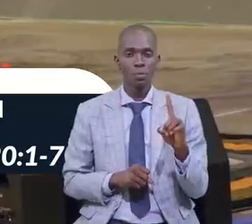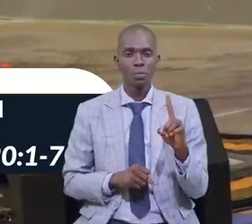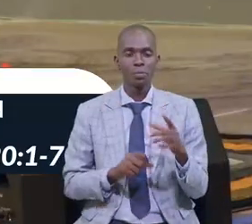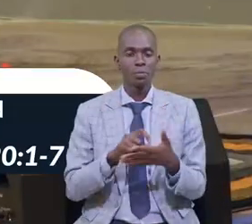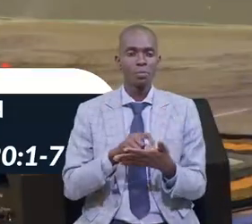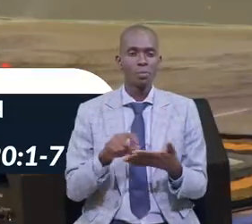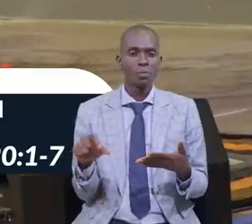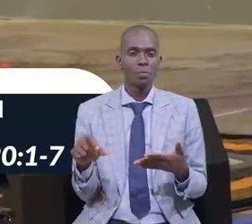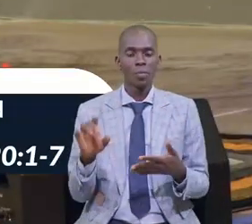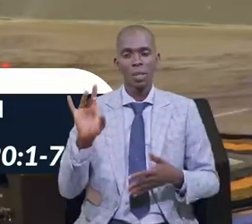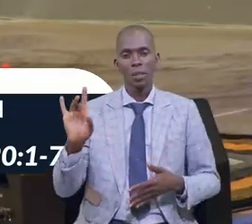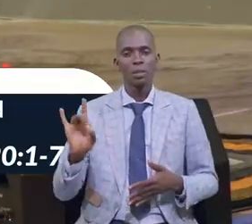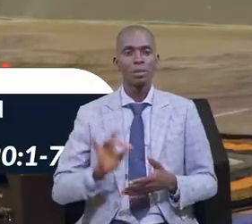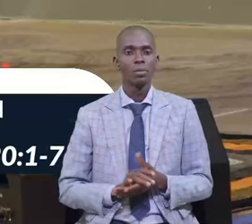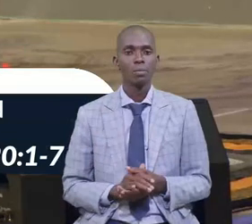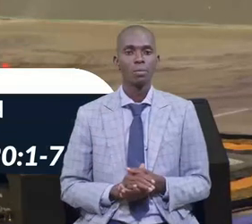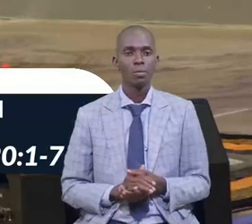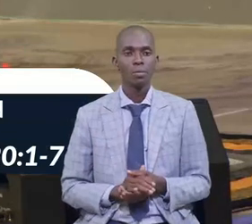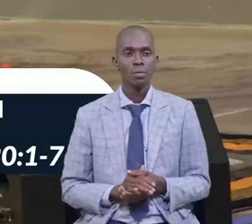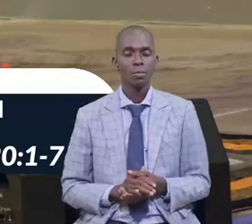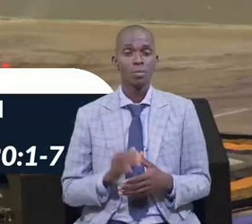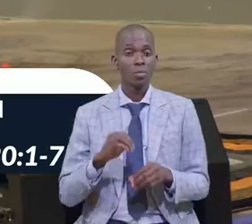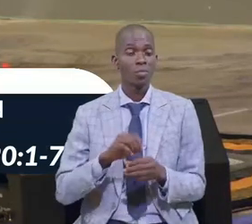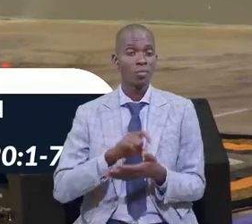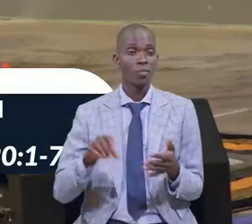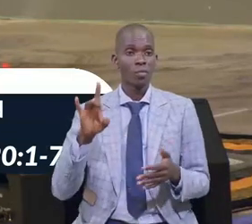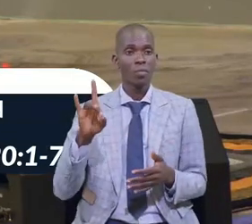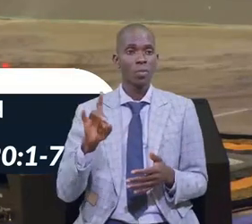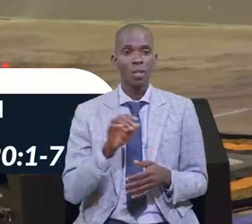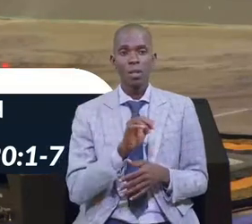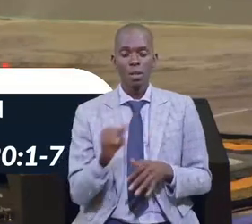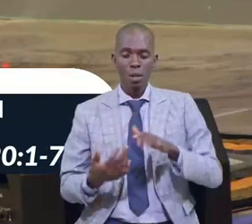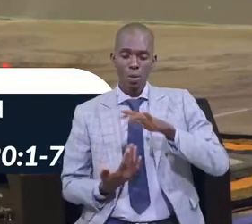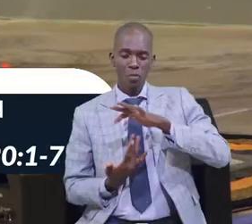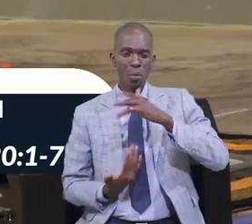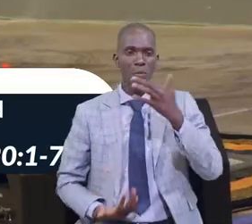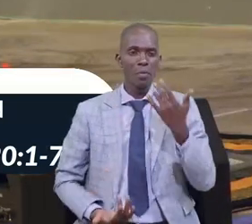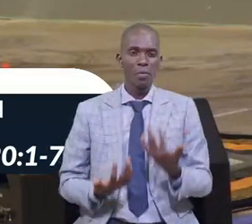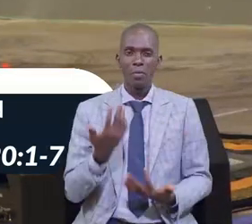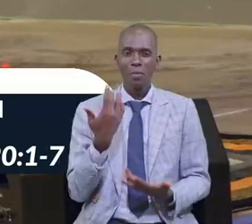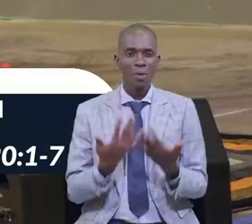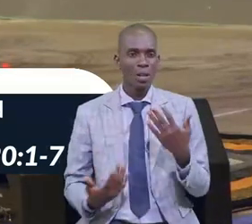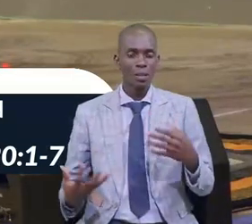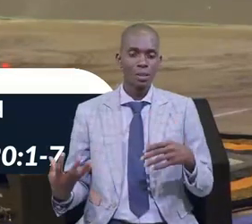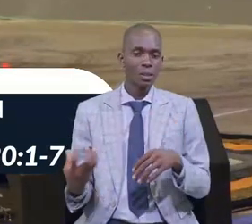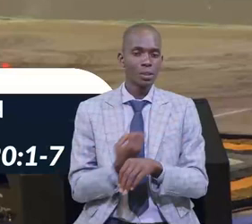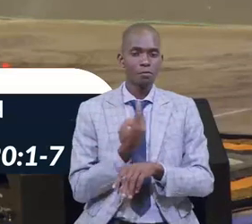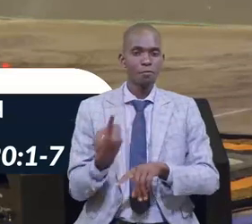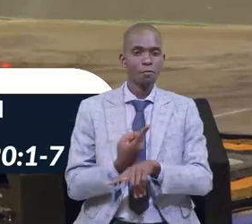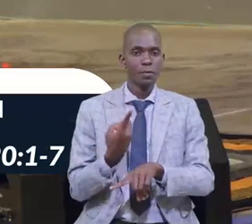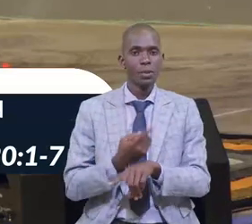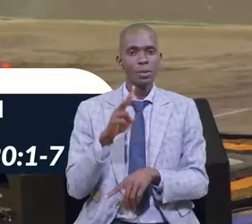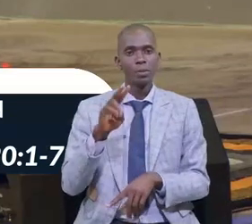Deuxième Thessaloniciens, chapitre 1, verset 8. Au milieu d'une flamme de feu, pour